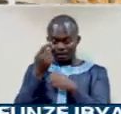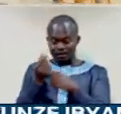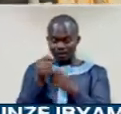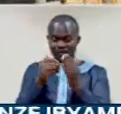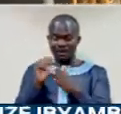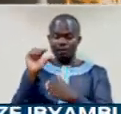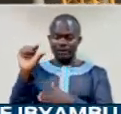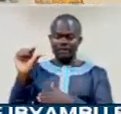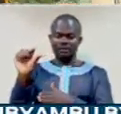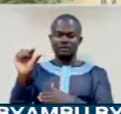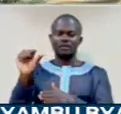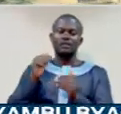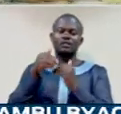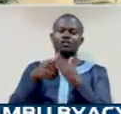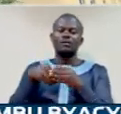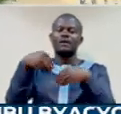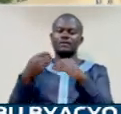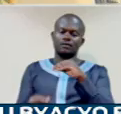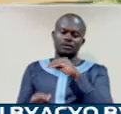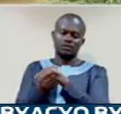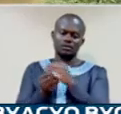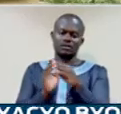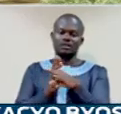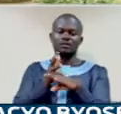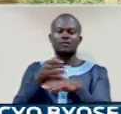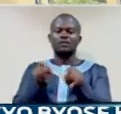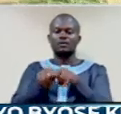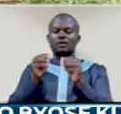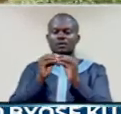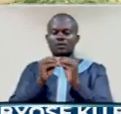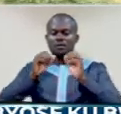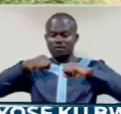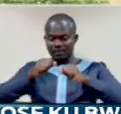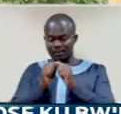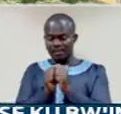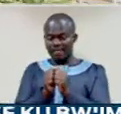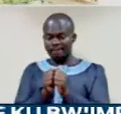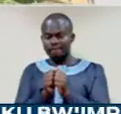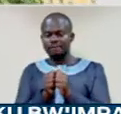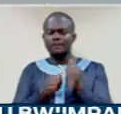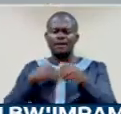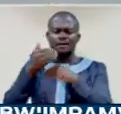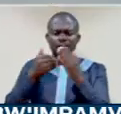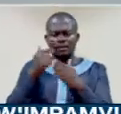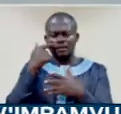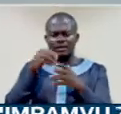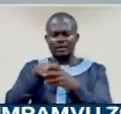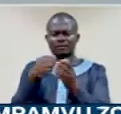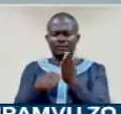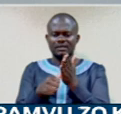mafaranga make azabaha ruswa ingana nk'uko babyumvikanyeho. Ugasanga hari